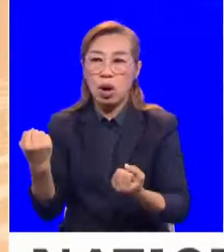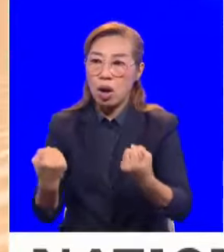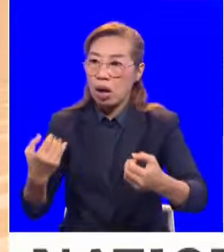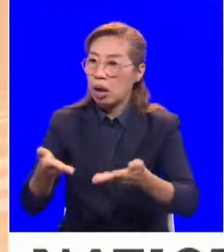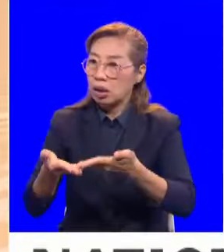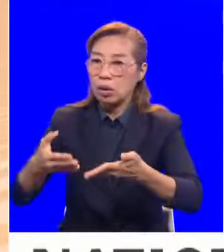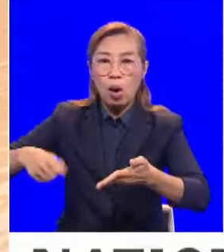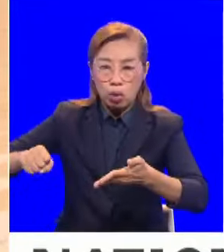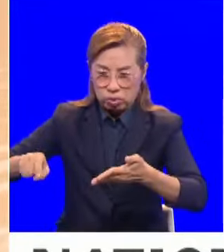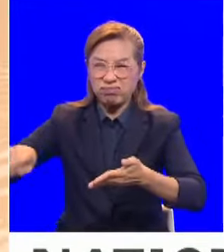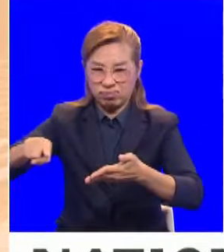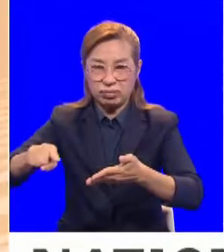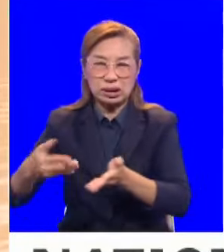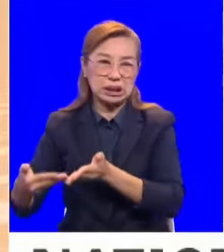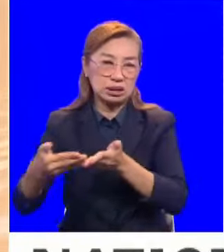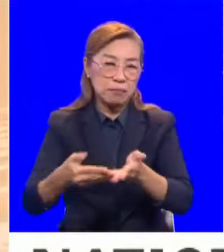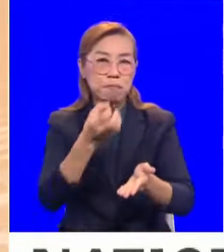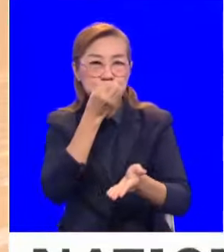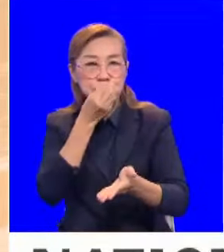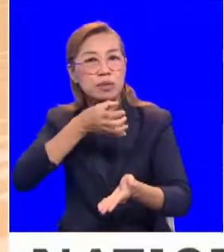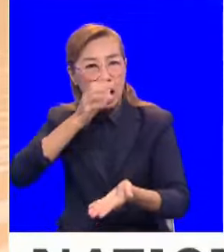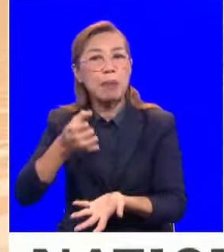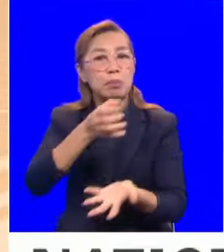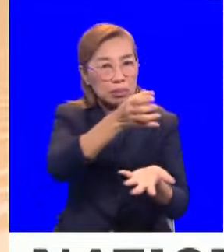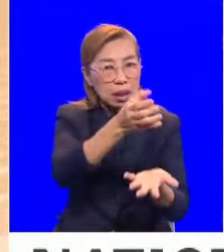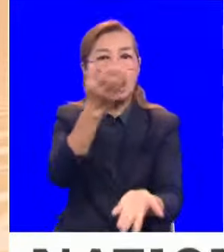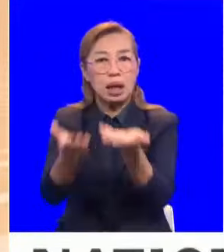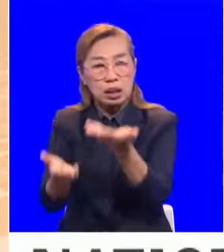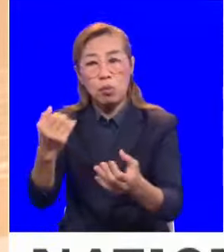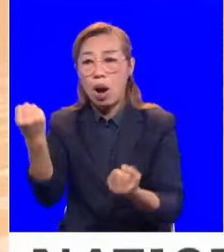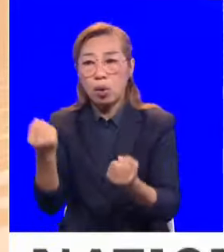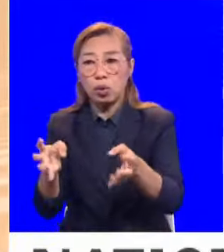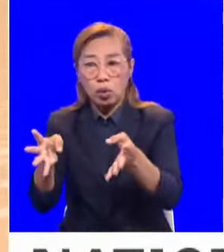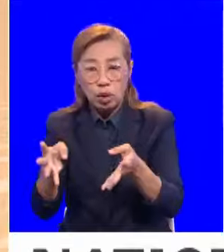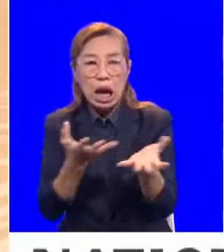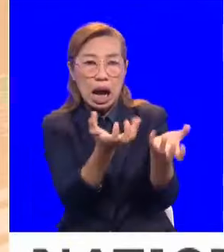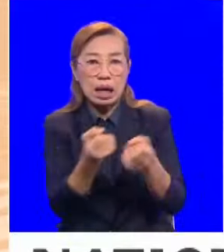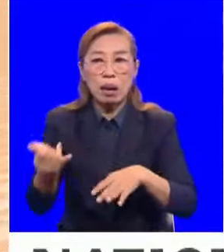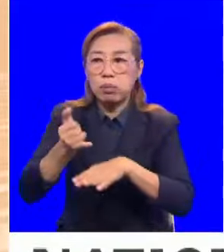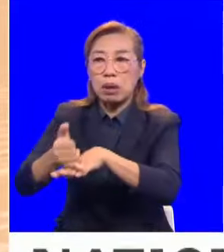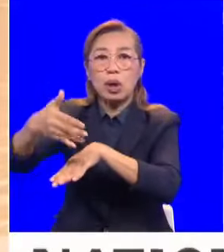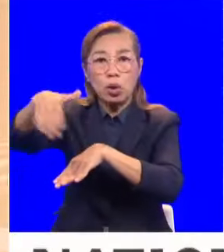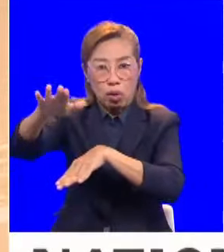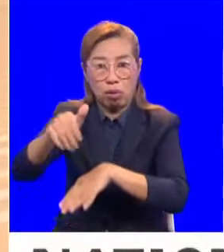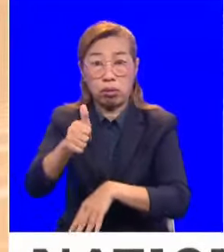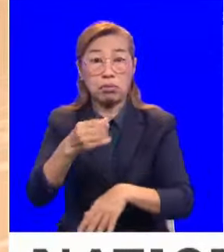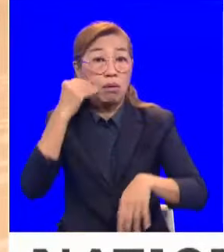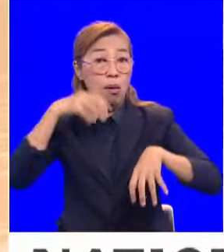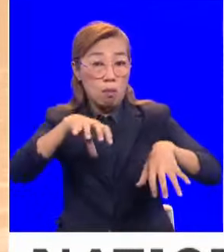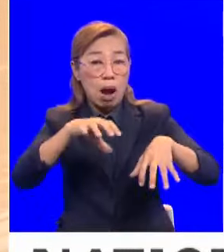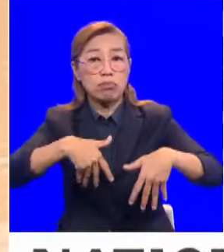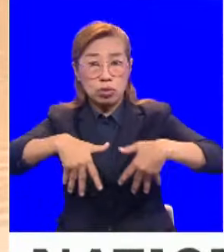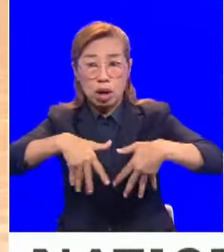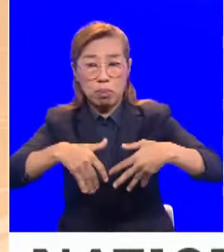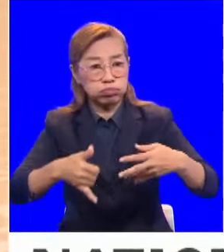าส่งมอบอาหารน้ำดื่มต่างๆนะคะเพราะว่ามีอีกหลายครัวเรือนเลยในพื้นที่นี้นะคะที่ยังไม่ได้ออกไปด้านนอกแต่ก็มีบางคนนะ